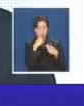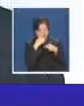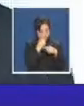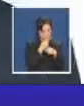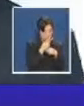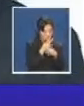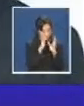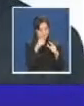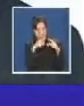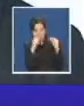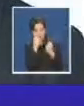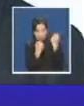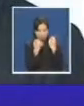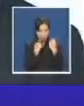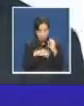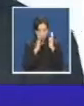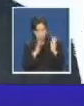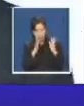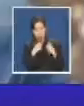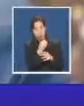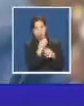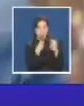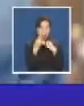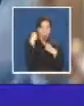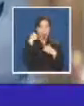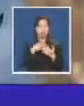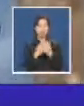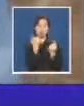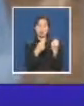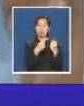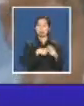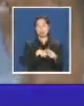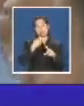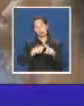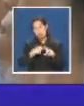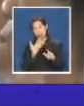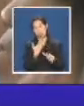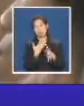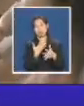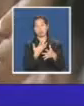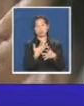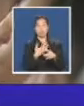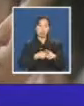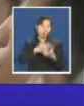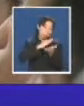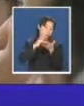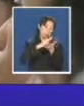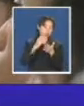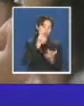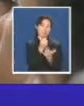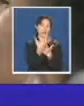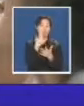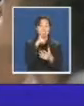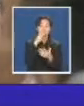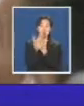แล้วก็บ่นครับว่าต้องมีการผ่อนรถนะครับหรือเช่ารถนะครับหน้าตาที่แพงนะครับแล้วก็กู้เงินมา